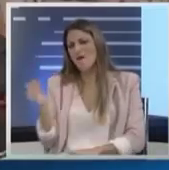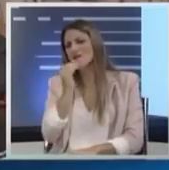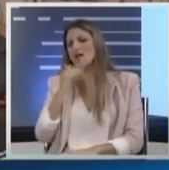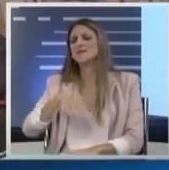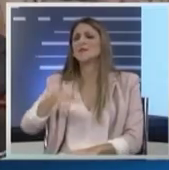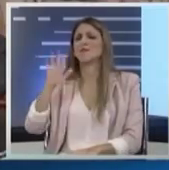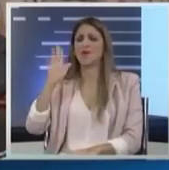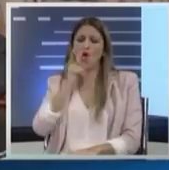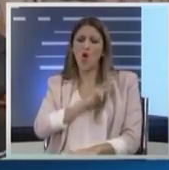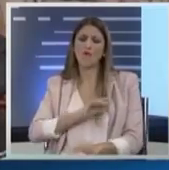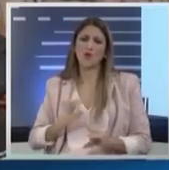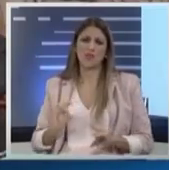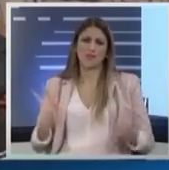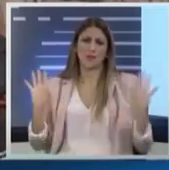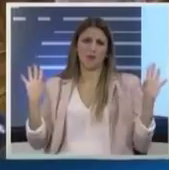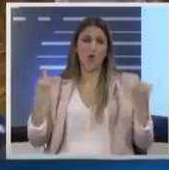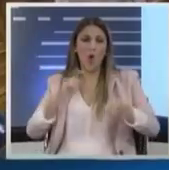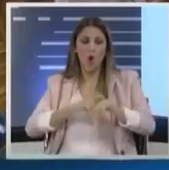βιάζεστε. Όλα στην ώρα του.